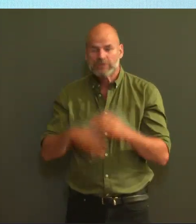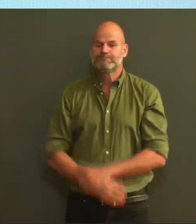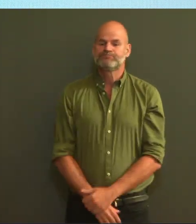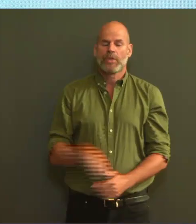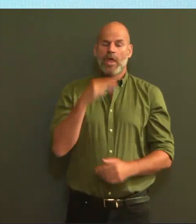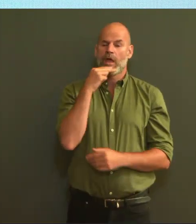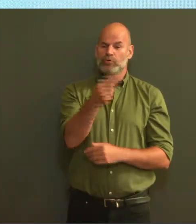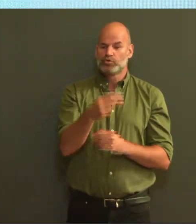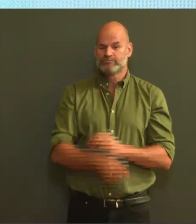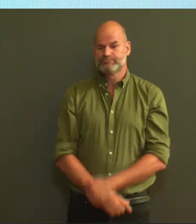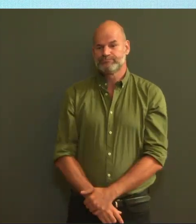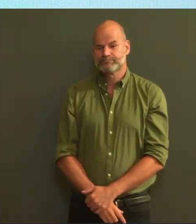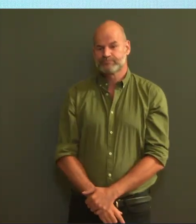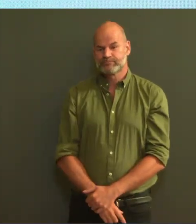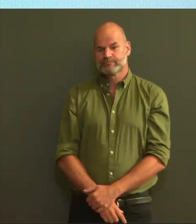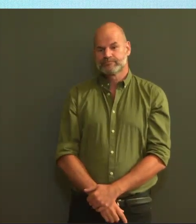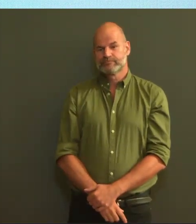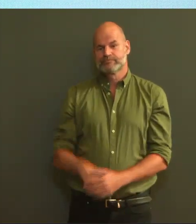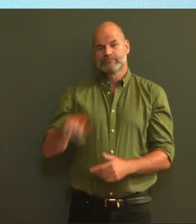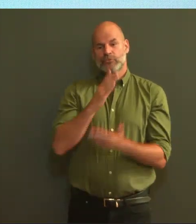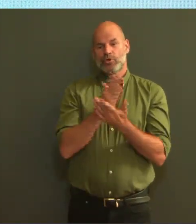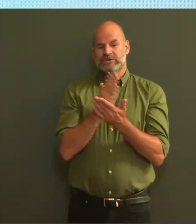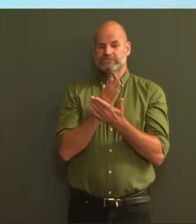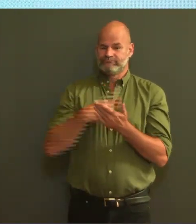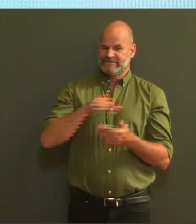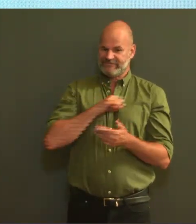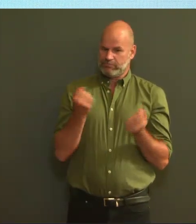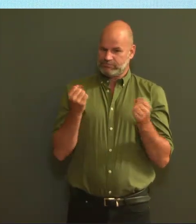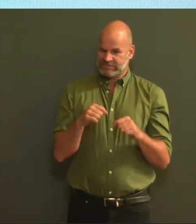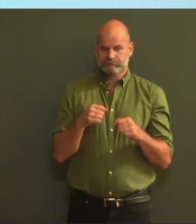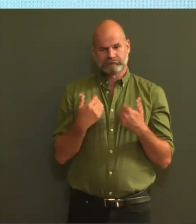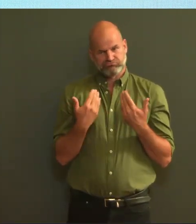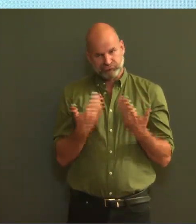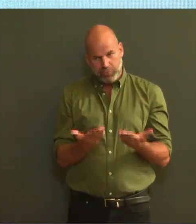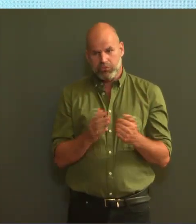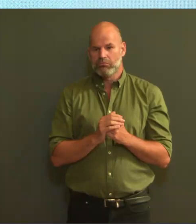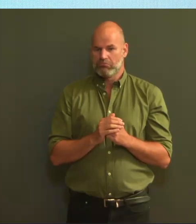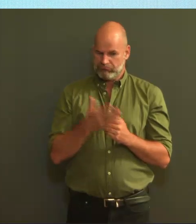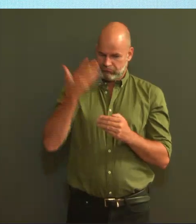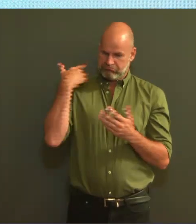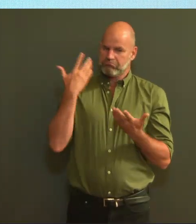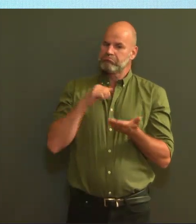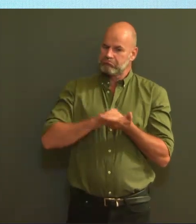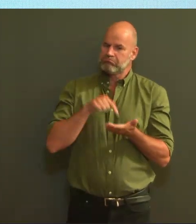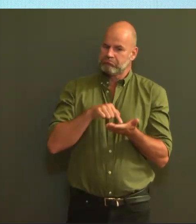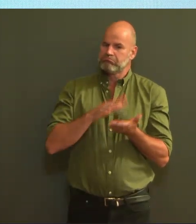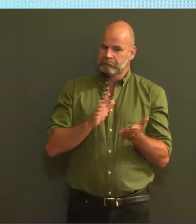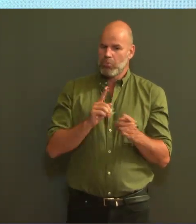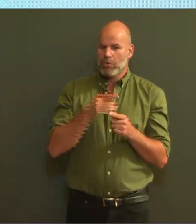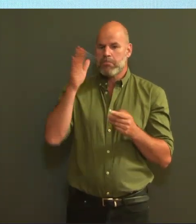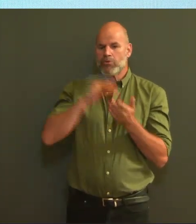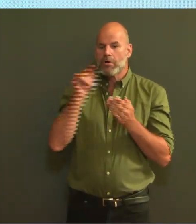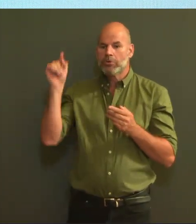vooraf gemaakt hebben. En dit geldt ook voor de drempels die in het buitenland gedefinieerd werden. Het belangrijke